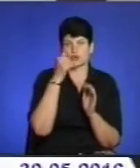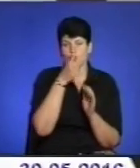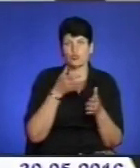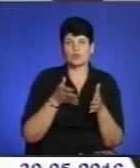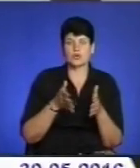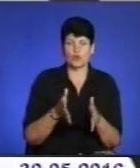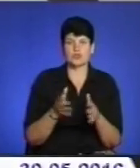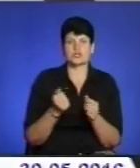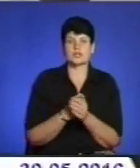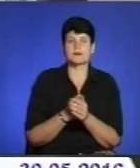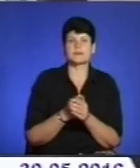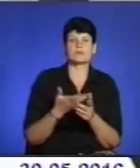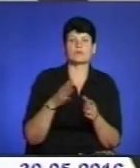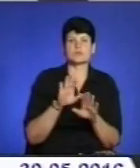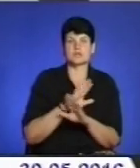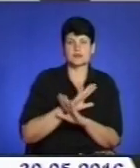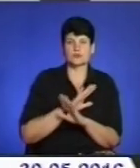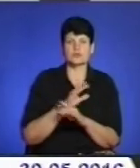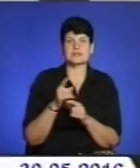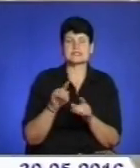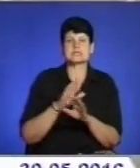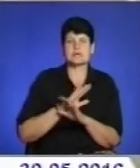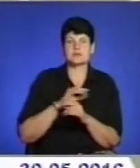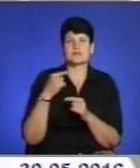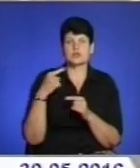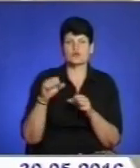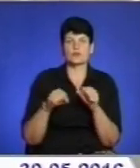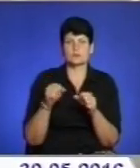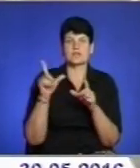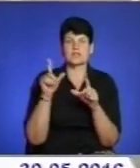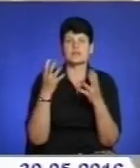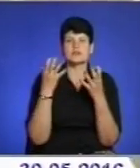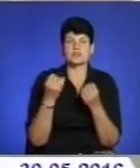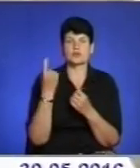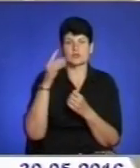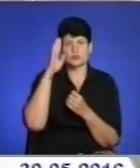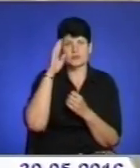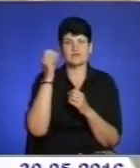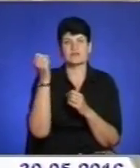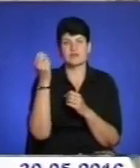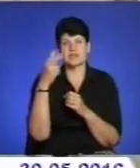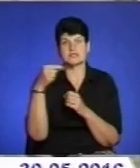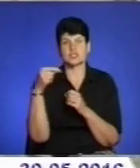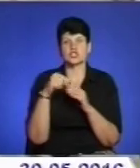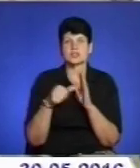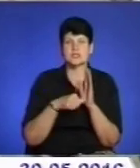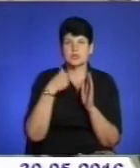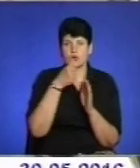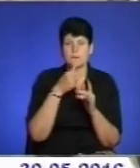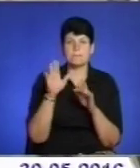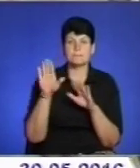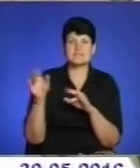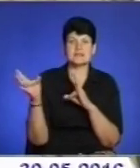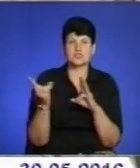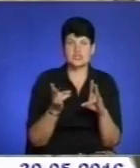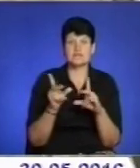За словами водія Renault, з загиблим на іншому велосипеді їхав ще один хлопець 12-16 років. Проте після нещастя він